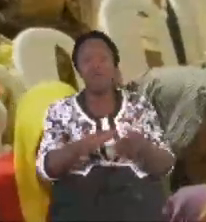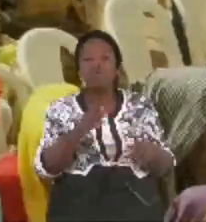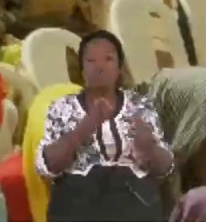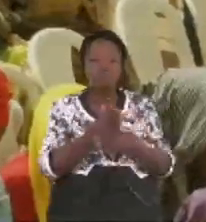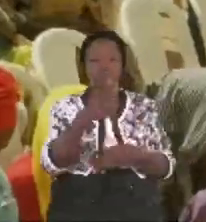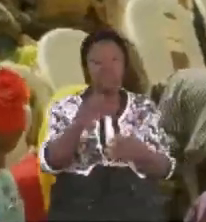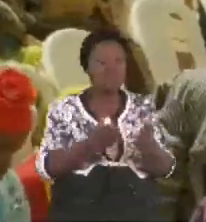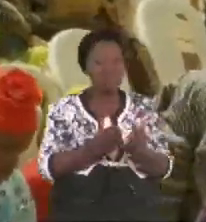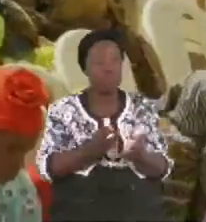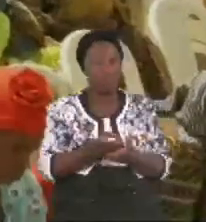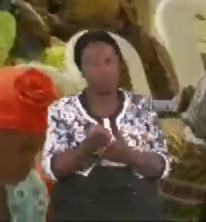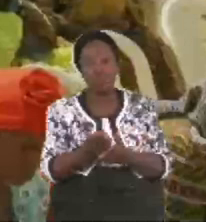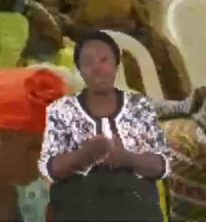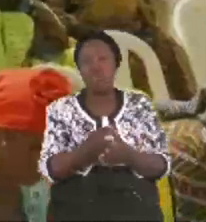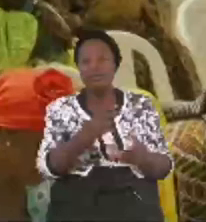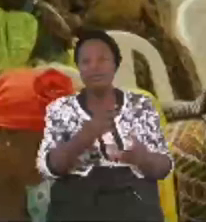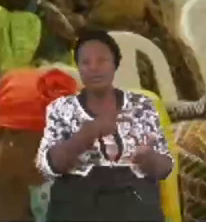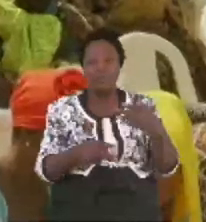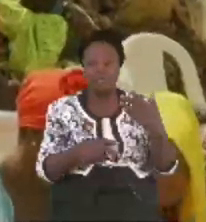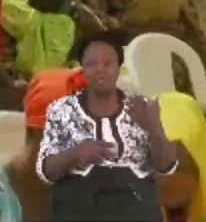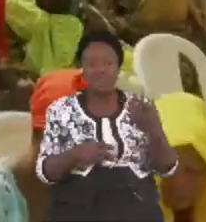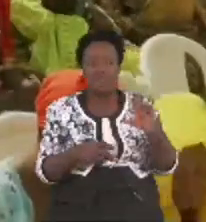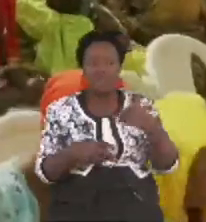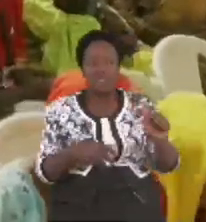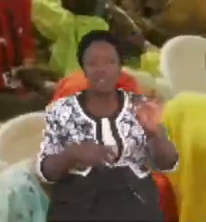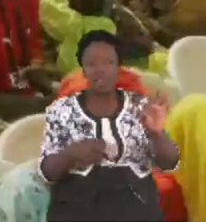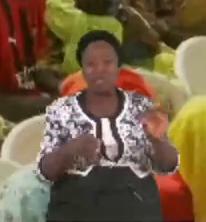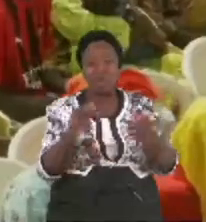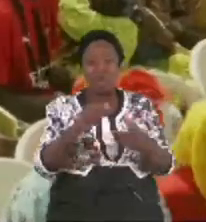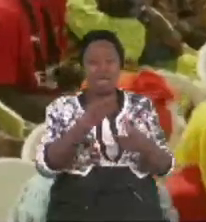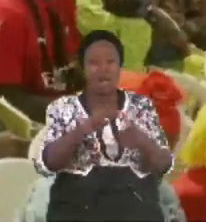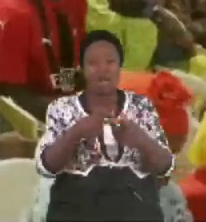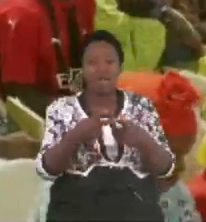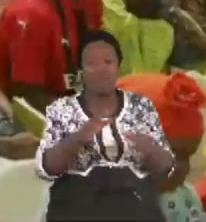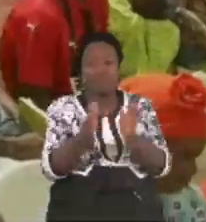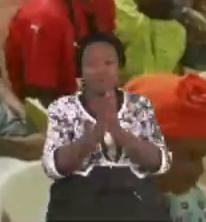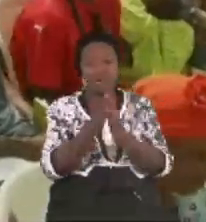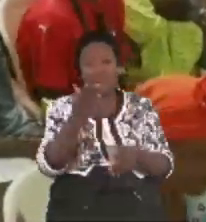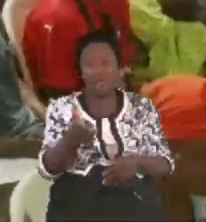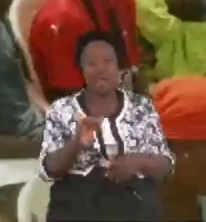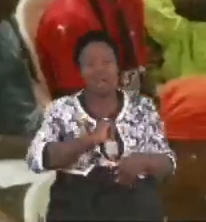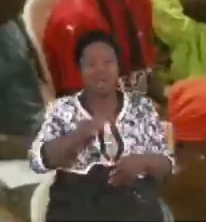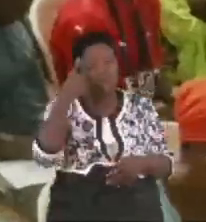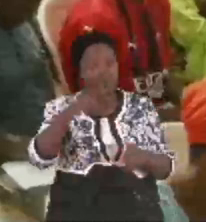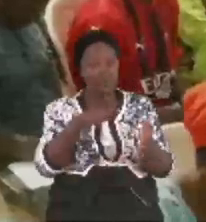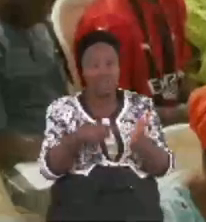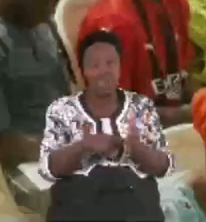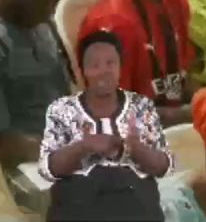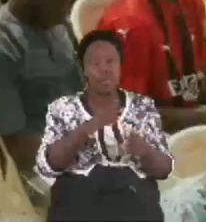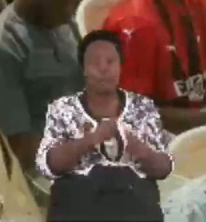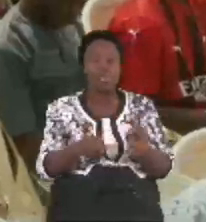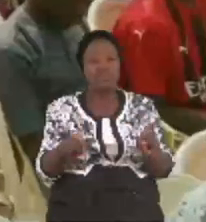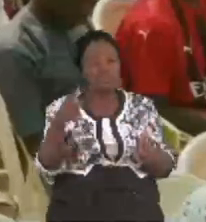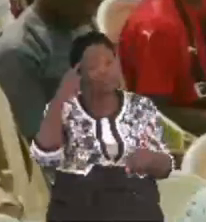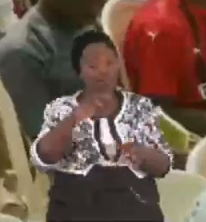Verset 20. Ce n'est pas pour eux seulement que je prie, mais encore pour ceux qui croiront en moi par leur